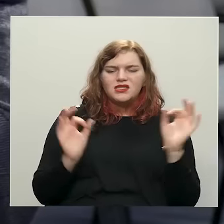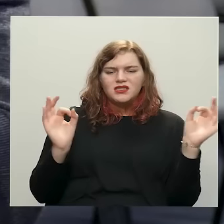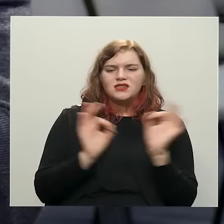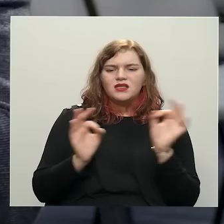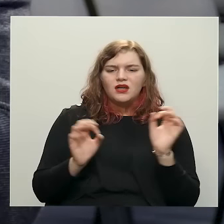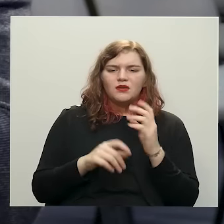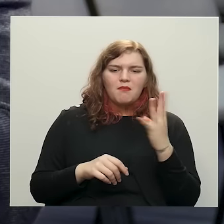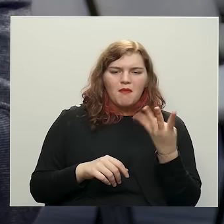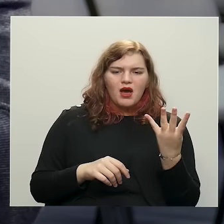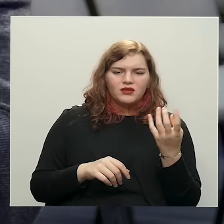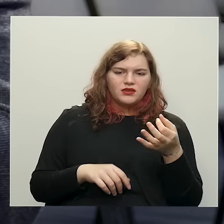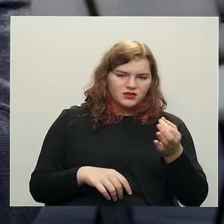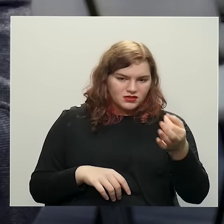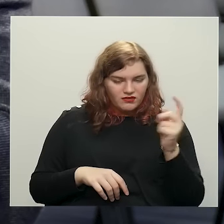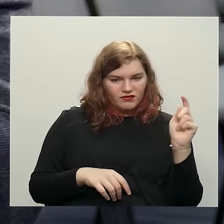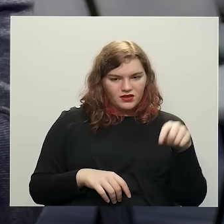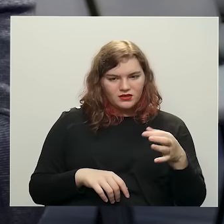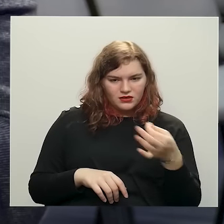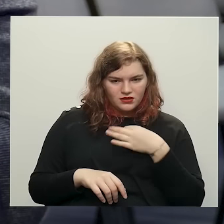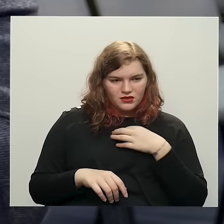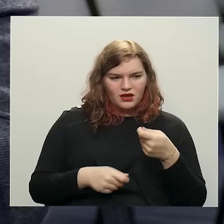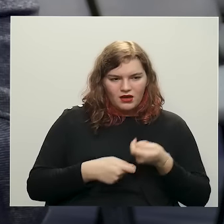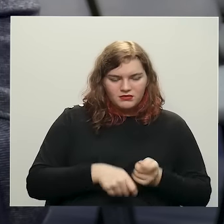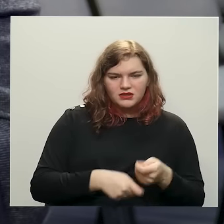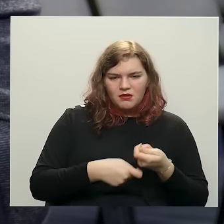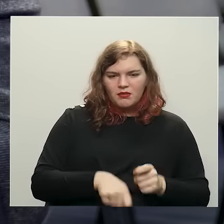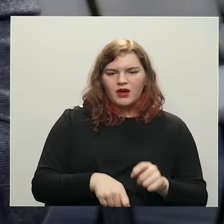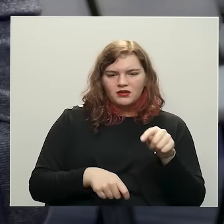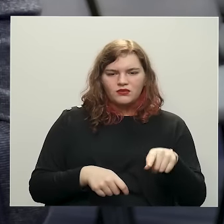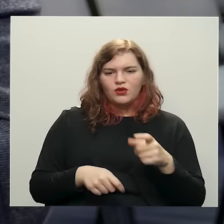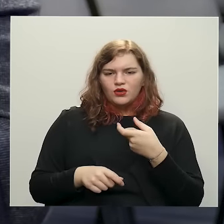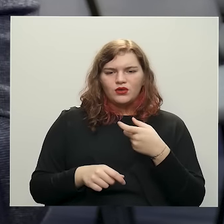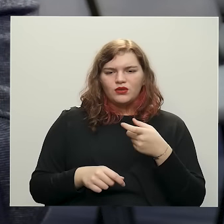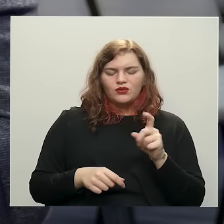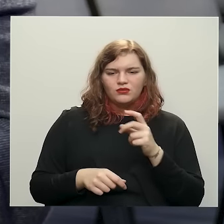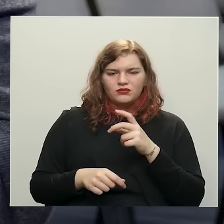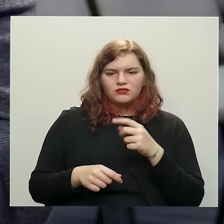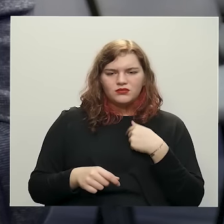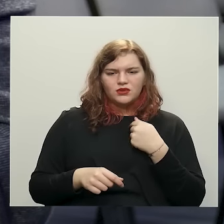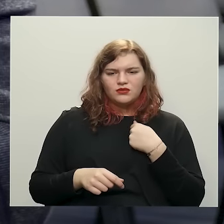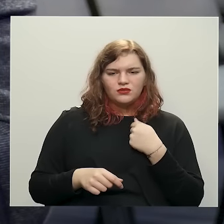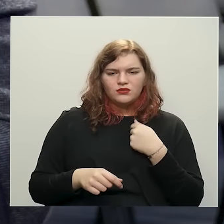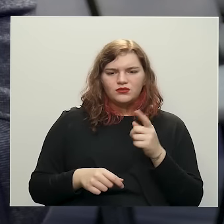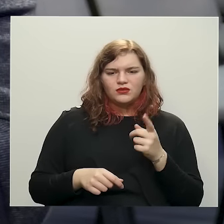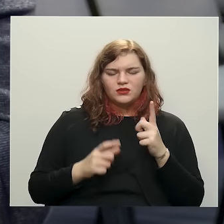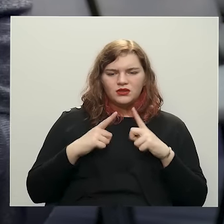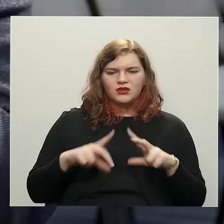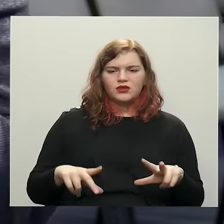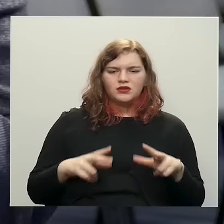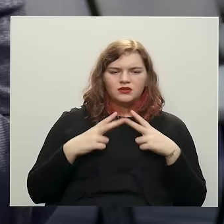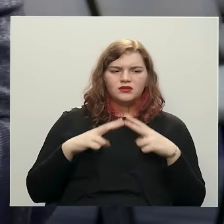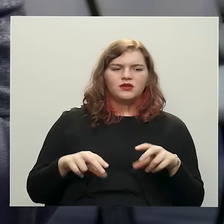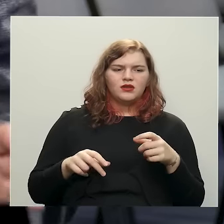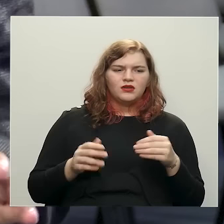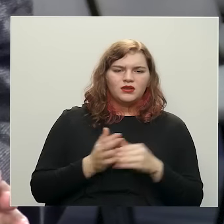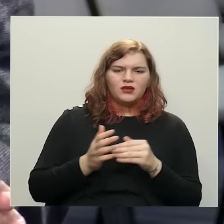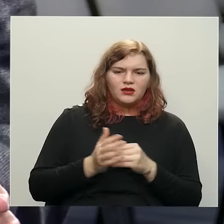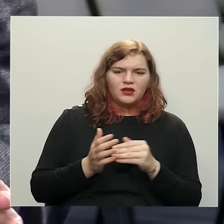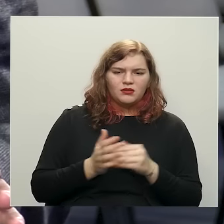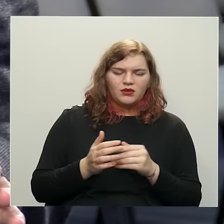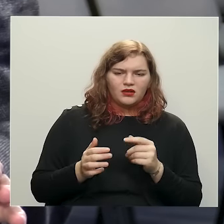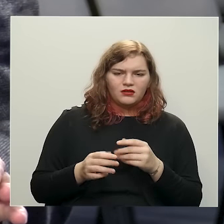Ca după 4 ani să vină să ne spună că am săpat în voi că n-avea liniște el. Ca un târnac cop. Că vă trebuia să vă determin să